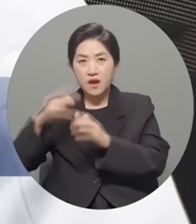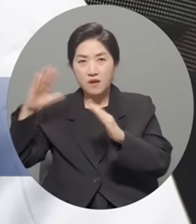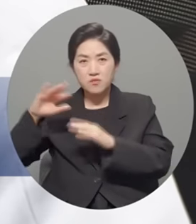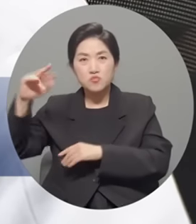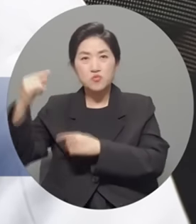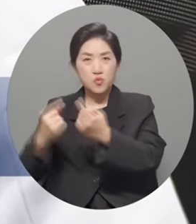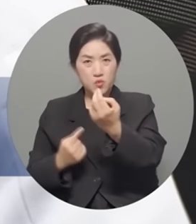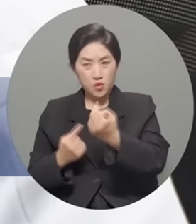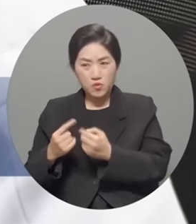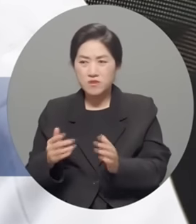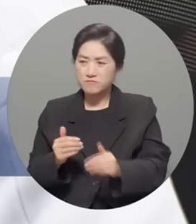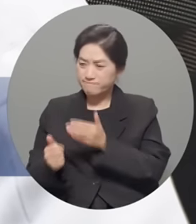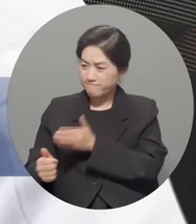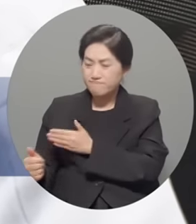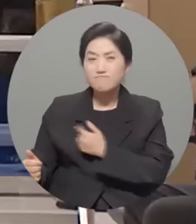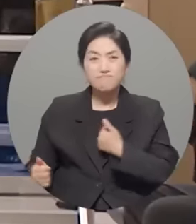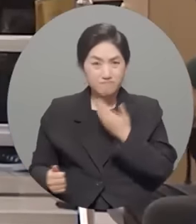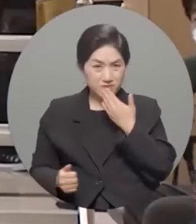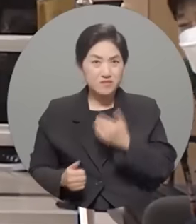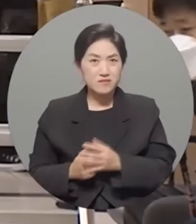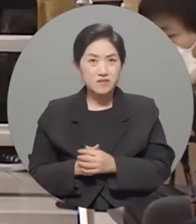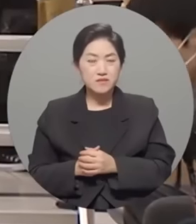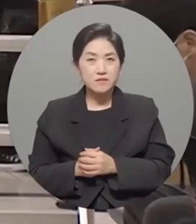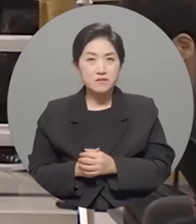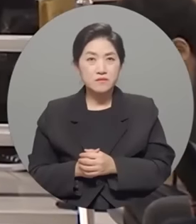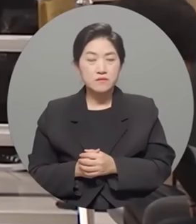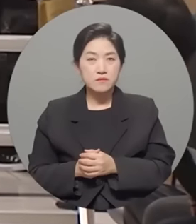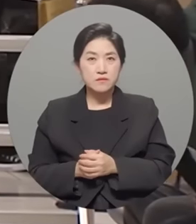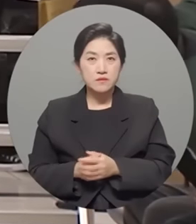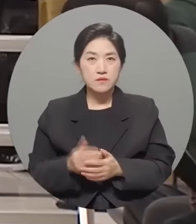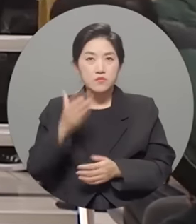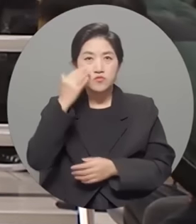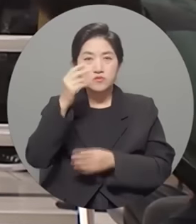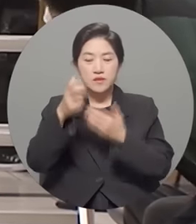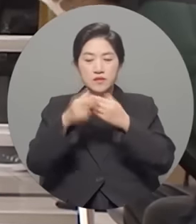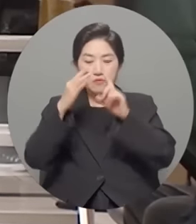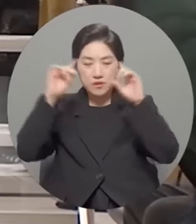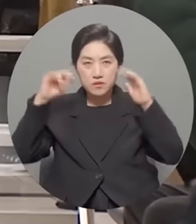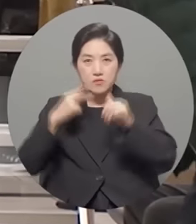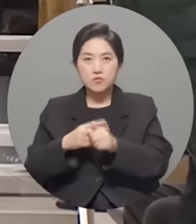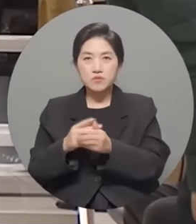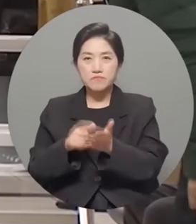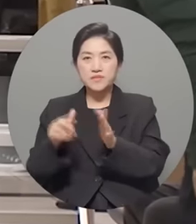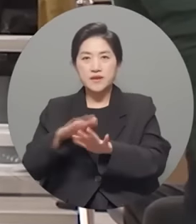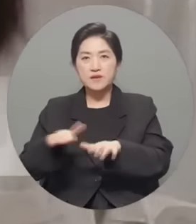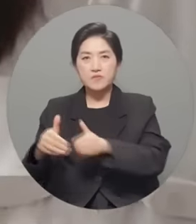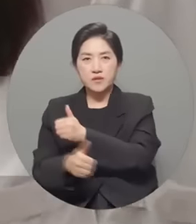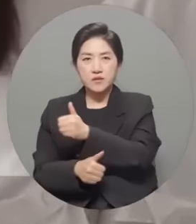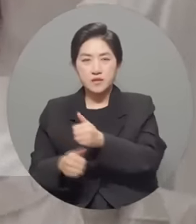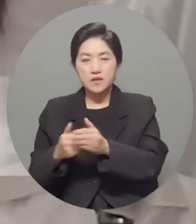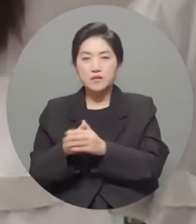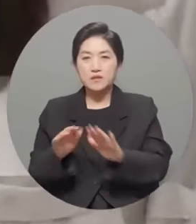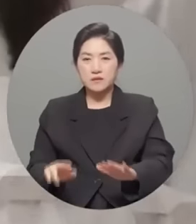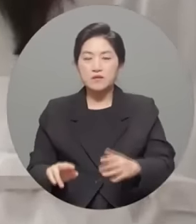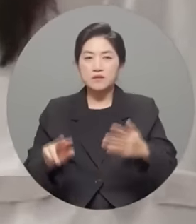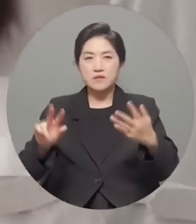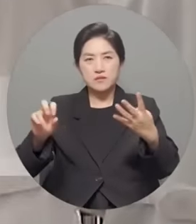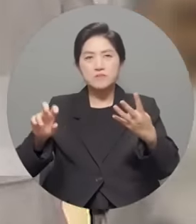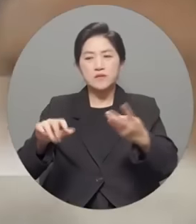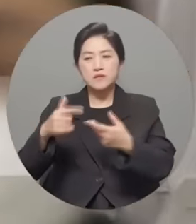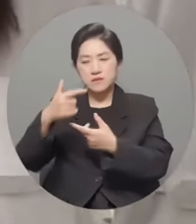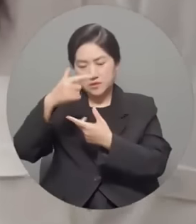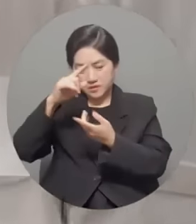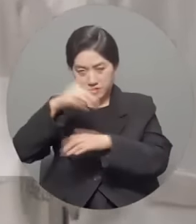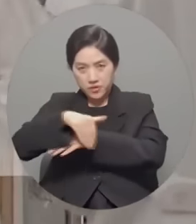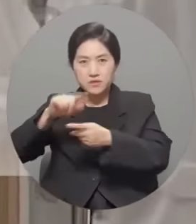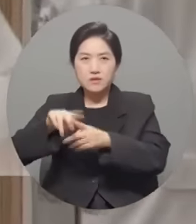이제 돌아오게 좀 해보고. 울산의대 교수 비대위는 오늘 25일 예정대로 사직하기로 했고 가톨릭 의료원